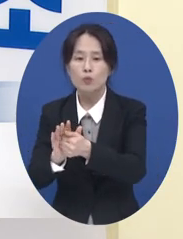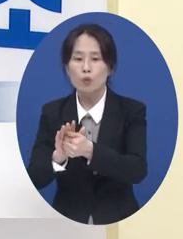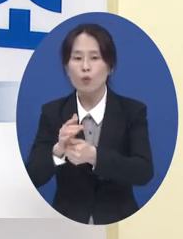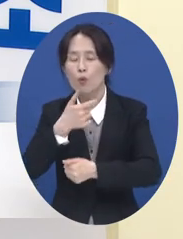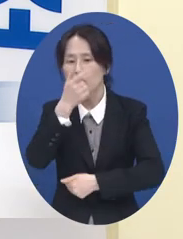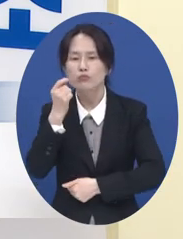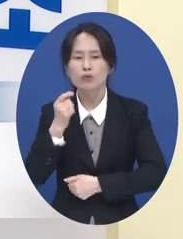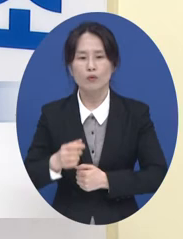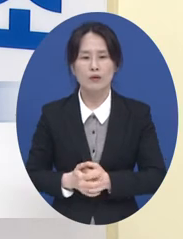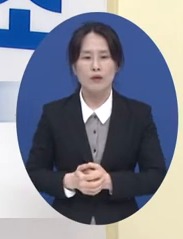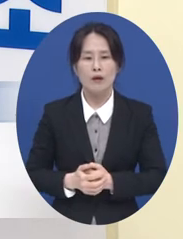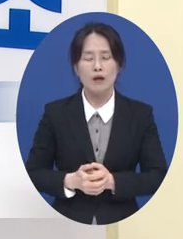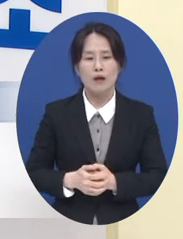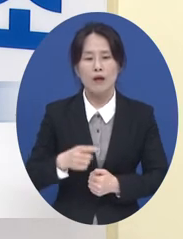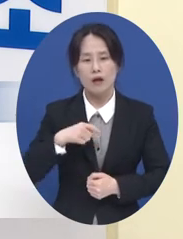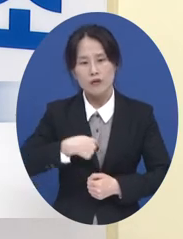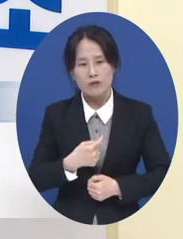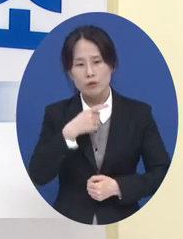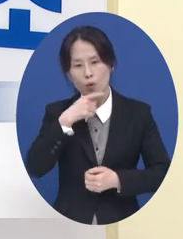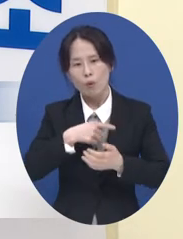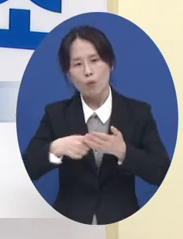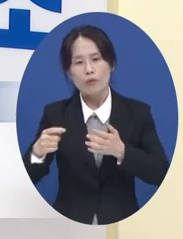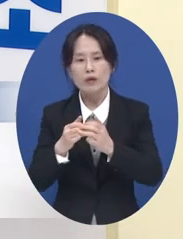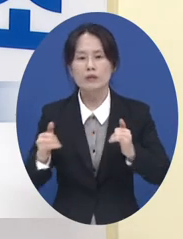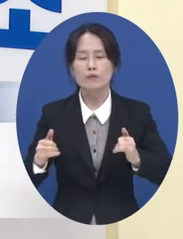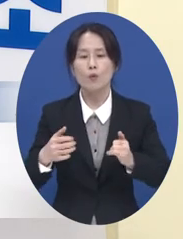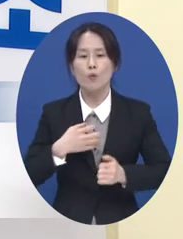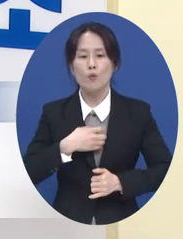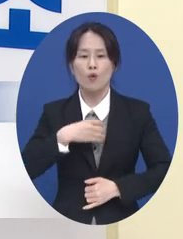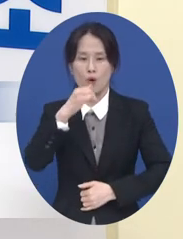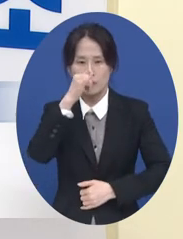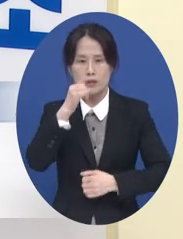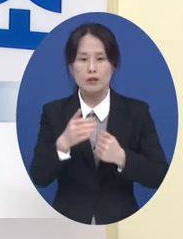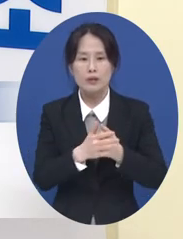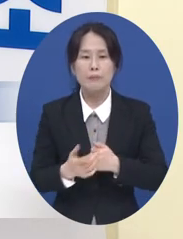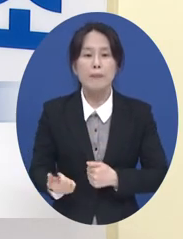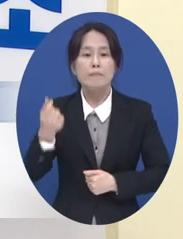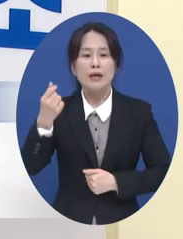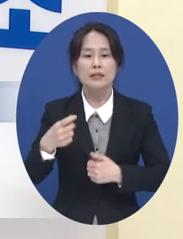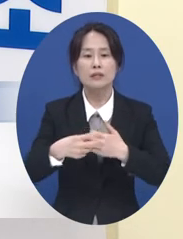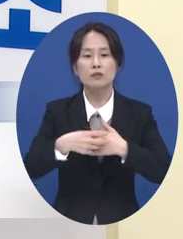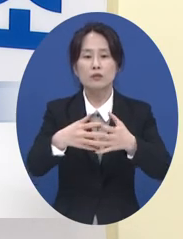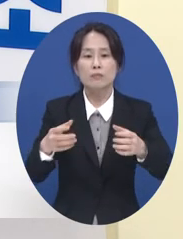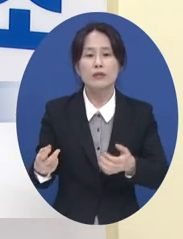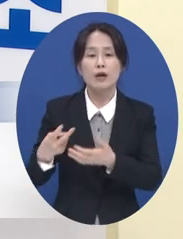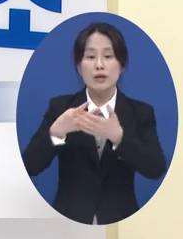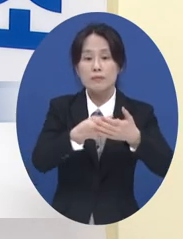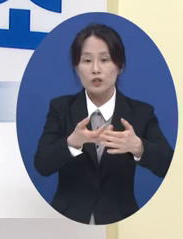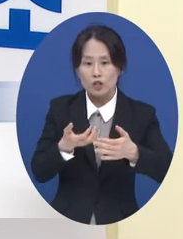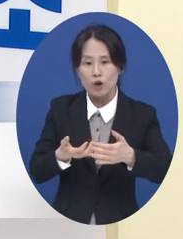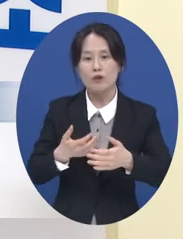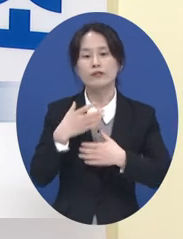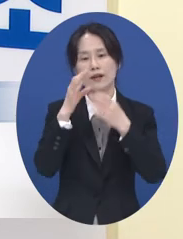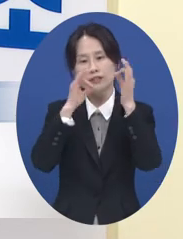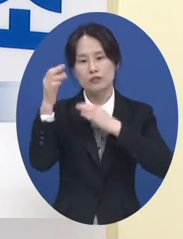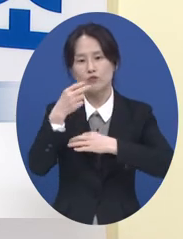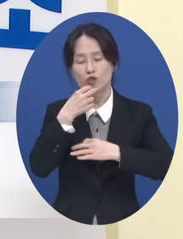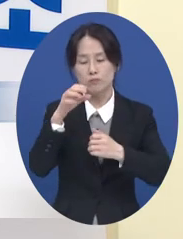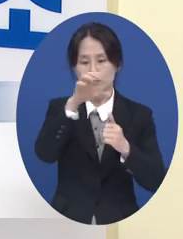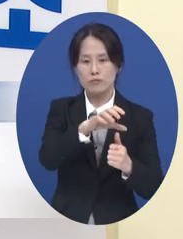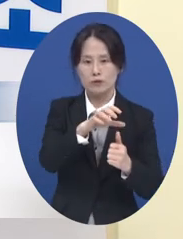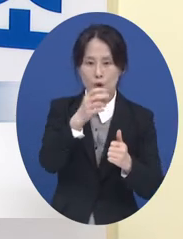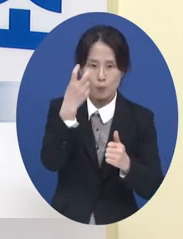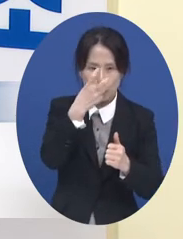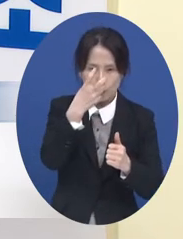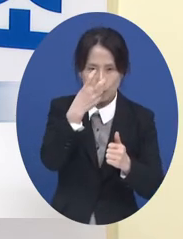공백이 발생했습니다. 자탈 위험이 있는 정신응급 치료가 시급한 분들을 대상으로 정신의료기관에 입원하기 전까지